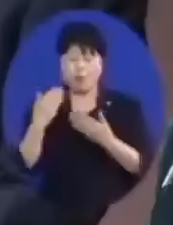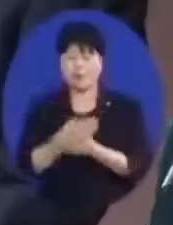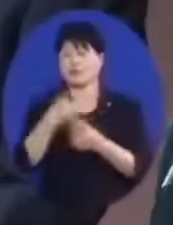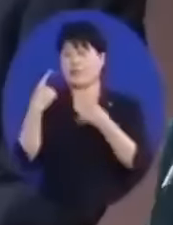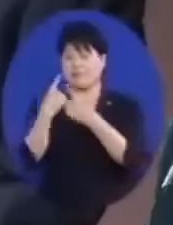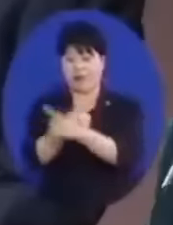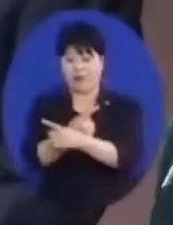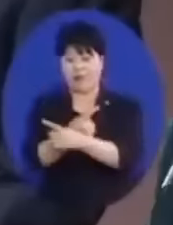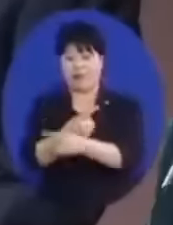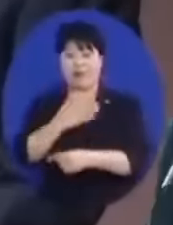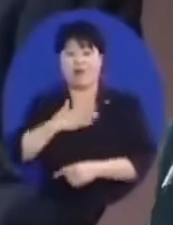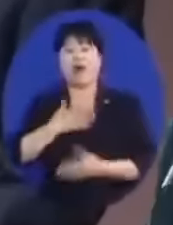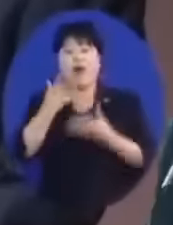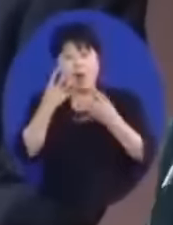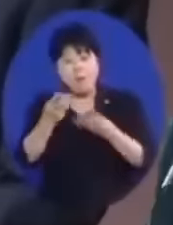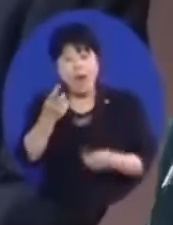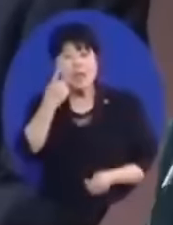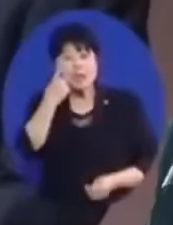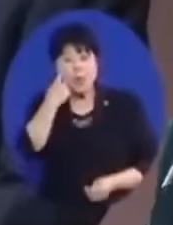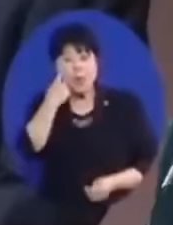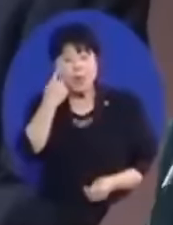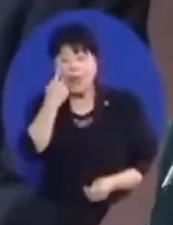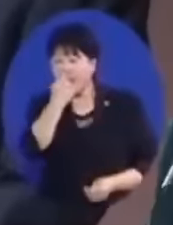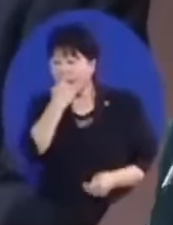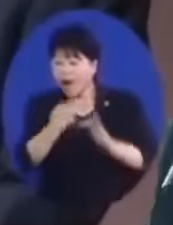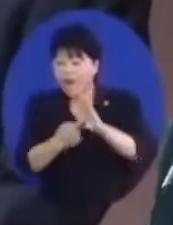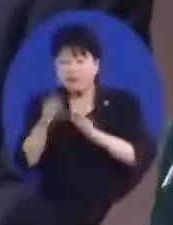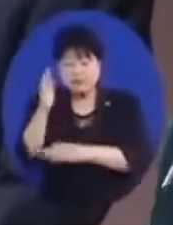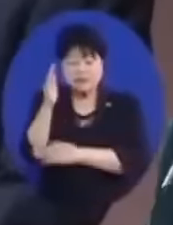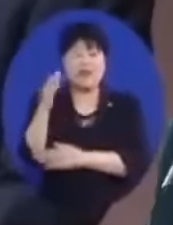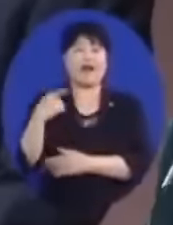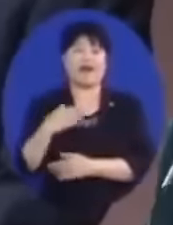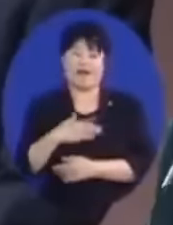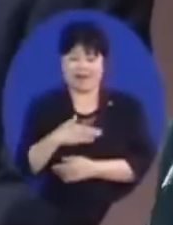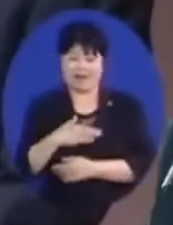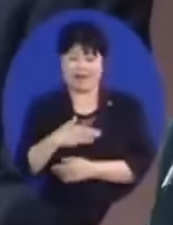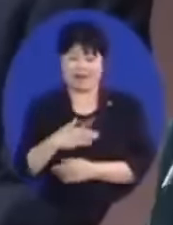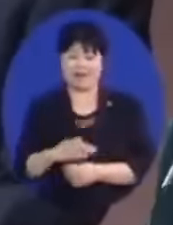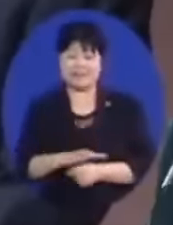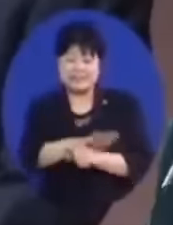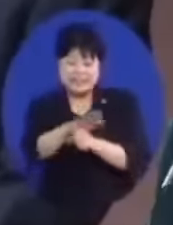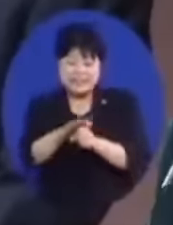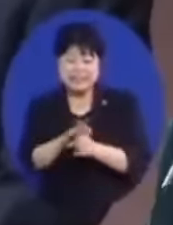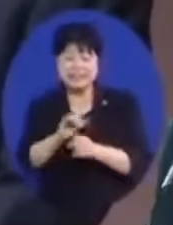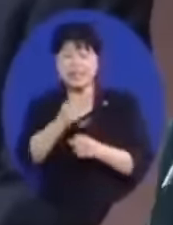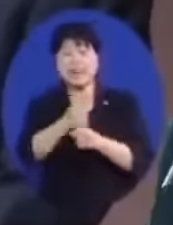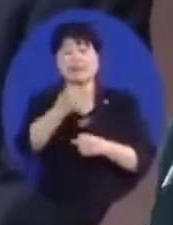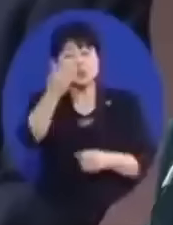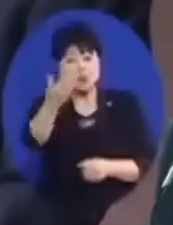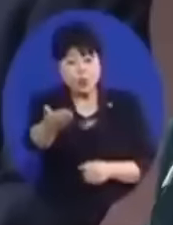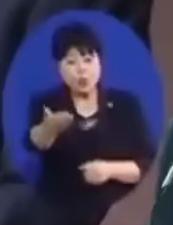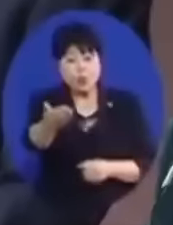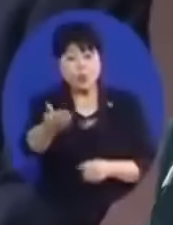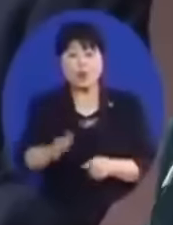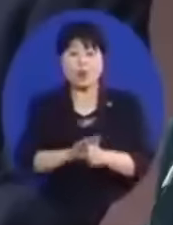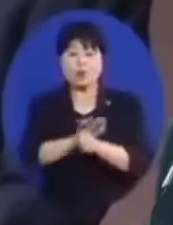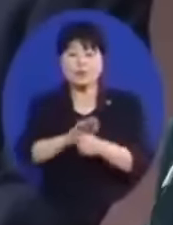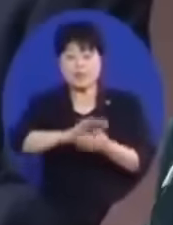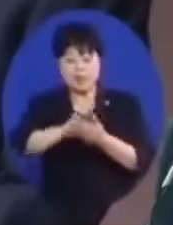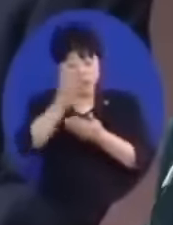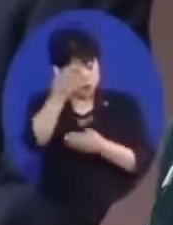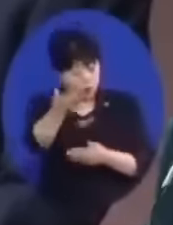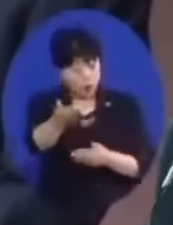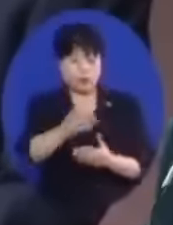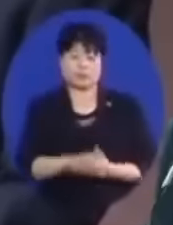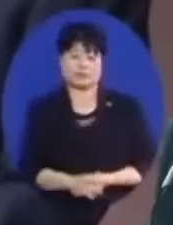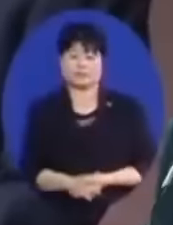것을 우리는 많이 보고 간증도 듣고 있는 것입니다. 사랑이 사람을 사람되게 만들어주고 사람을 변화시켜